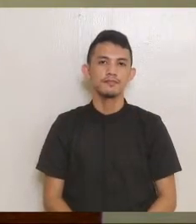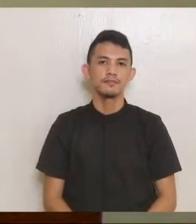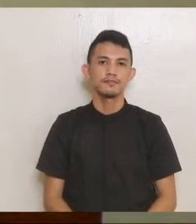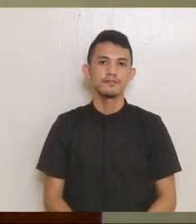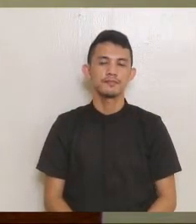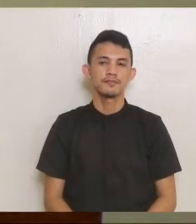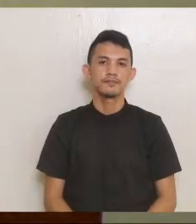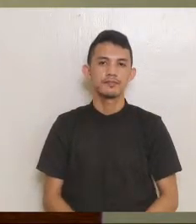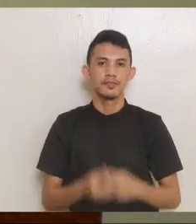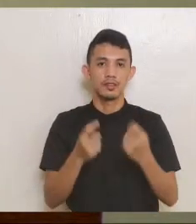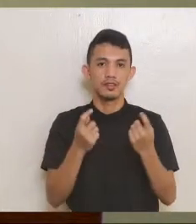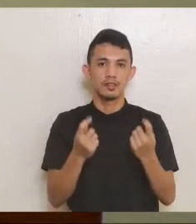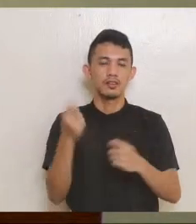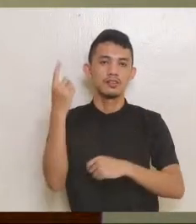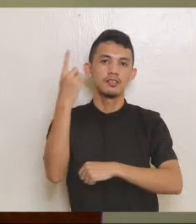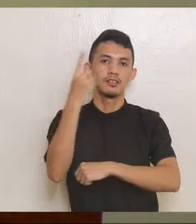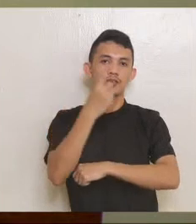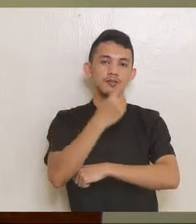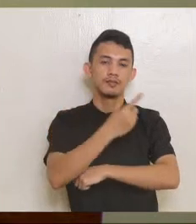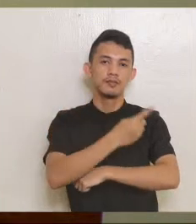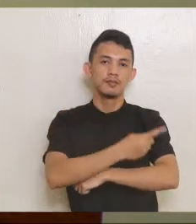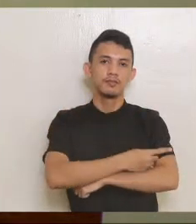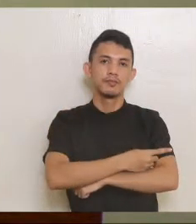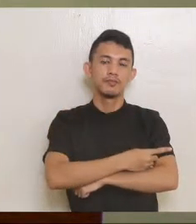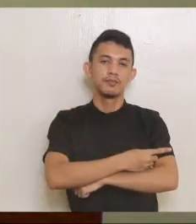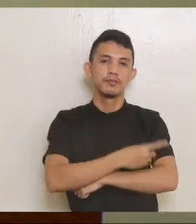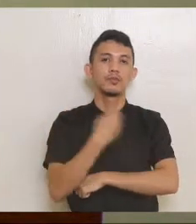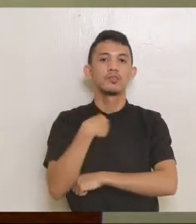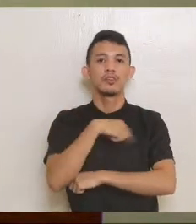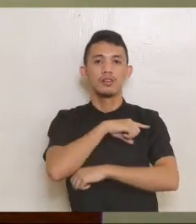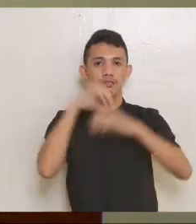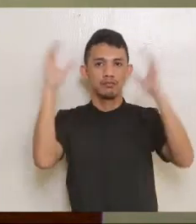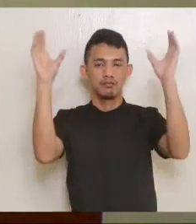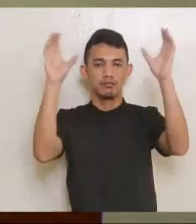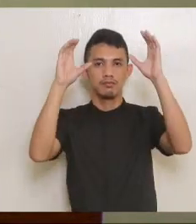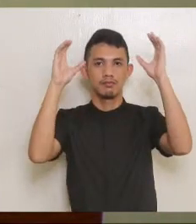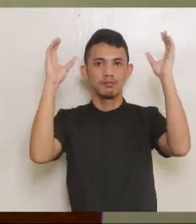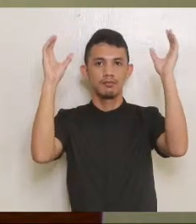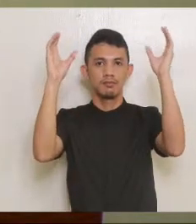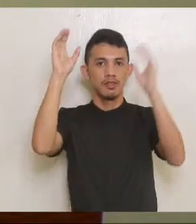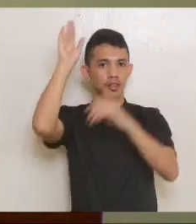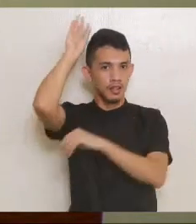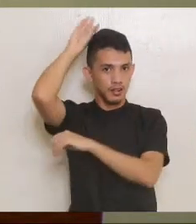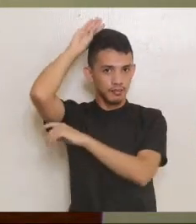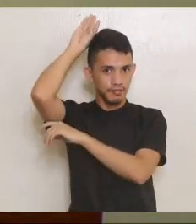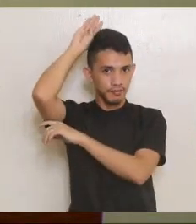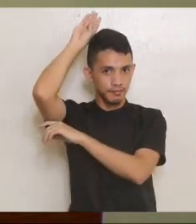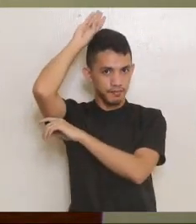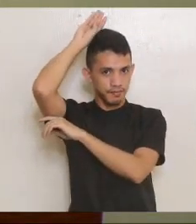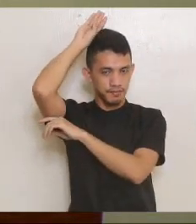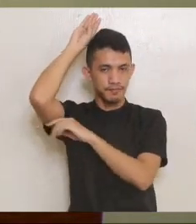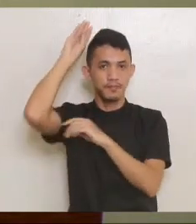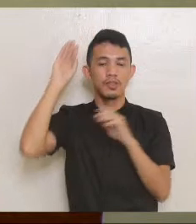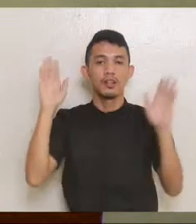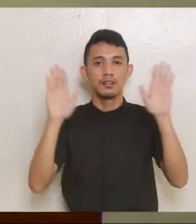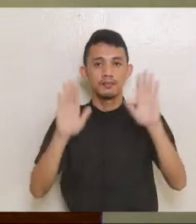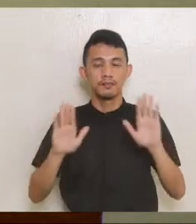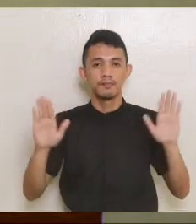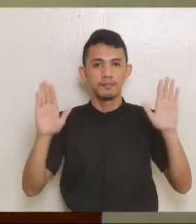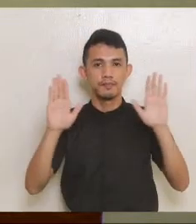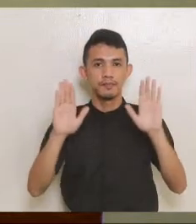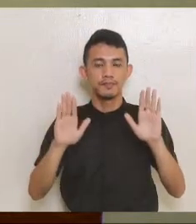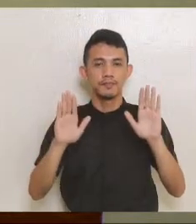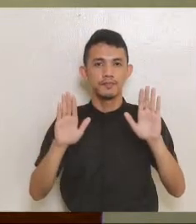Karong adlaw atong giselebrar ang Pentecost Sunday. Mao kini